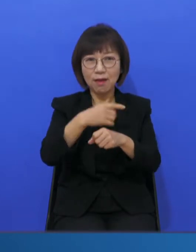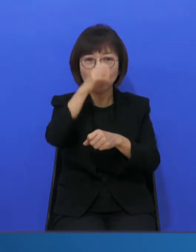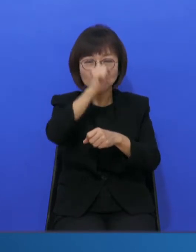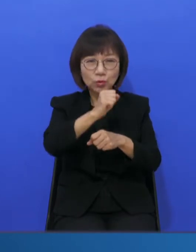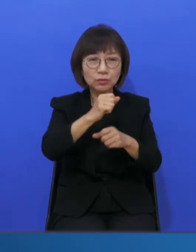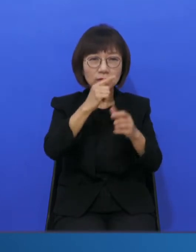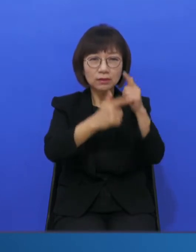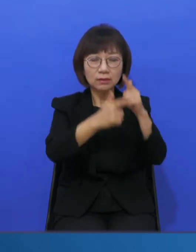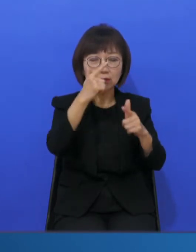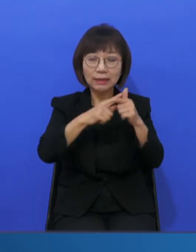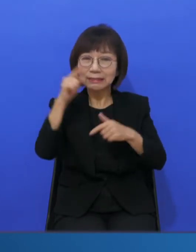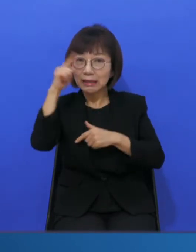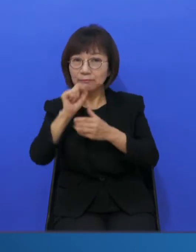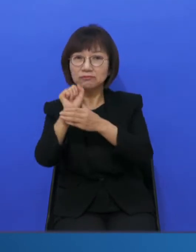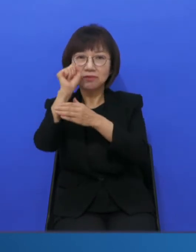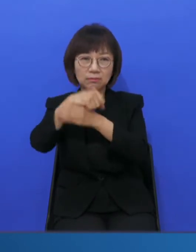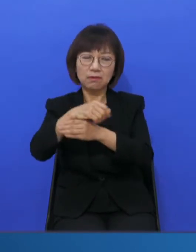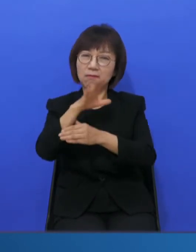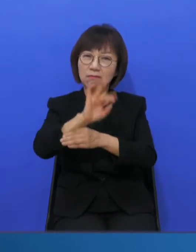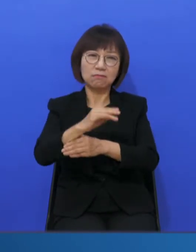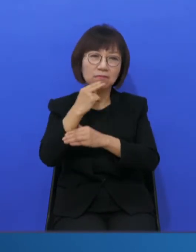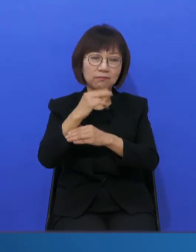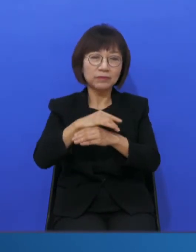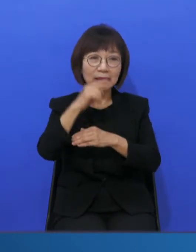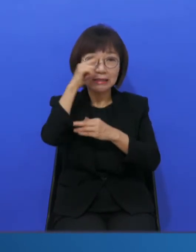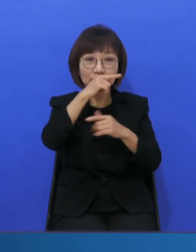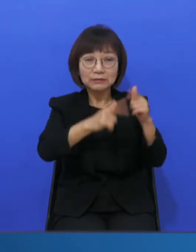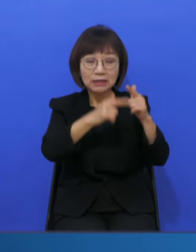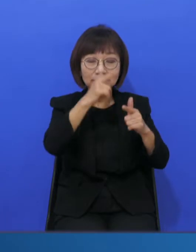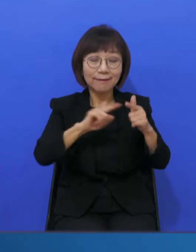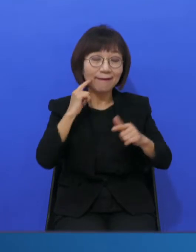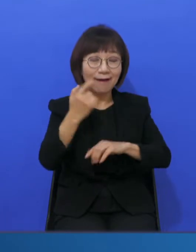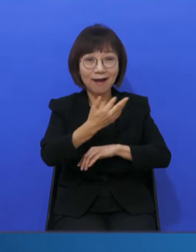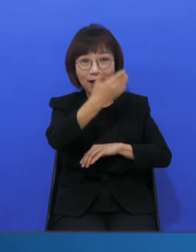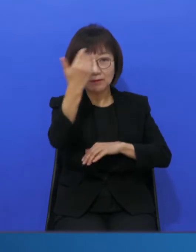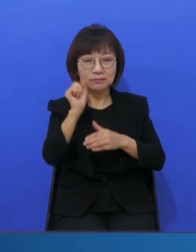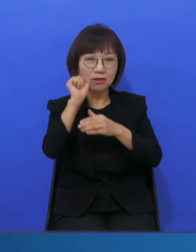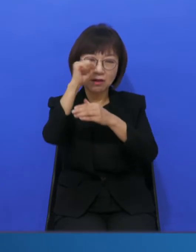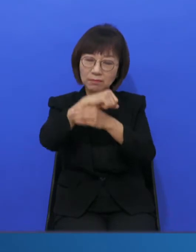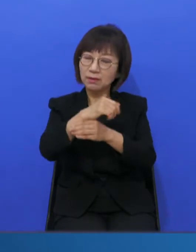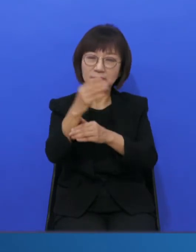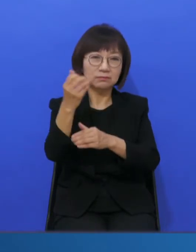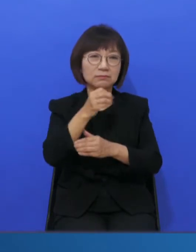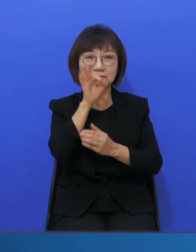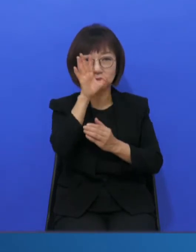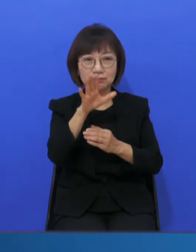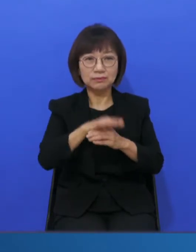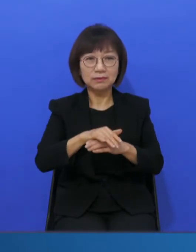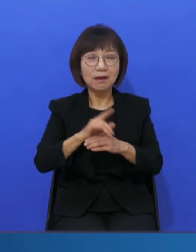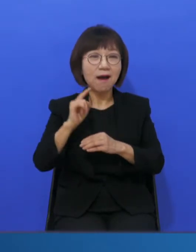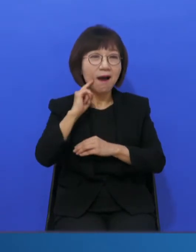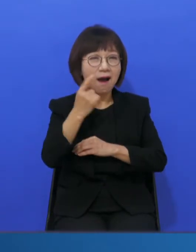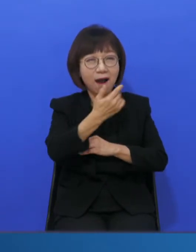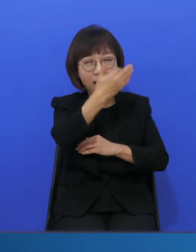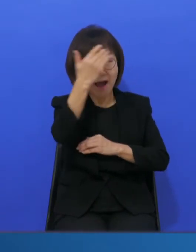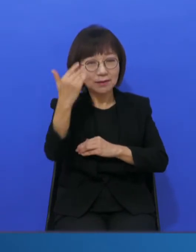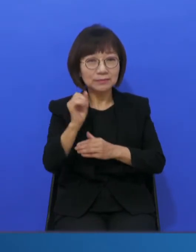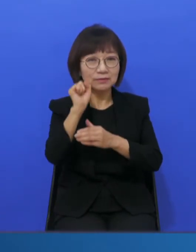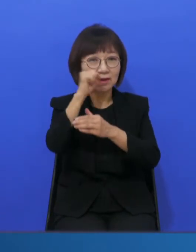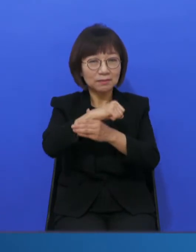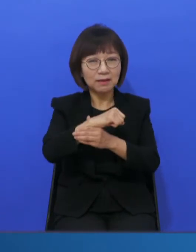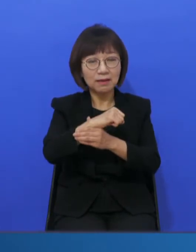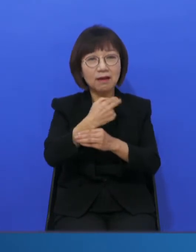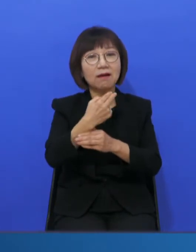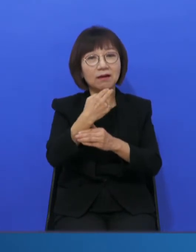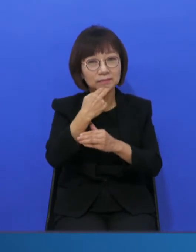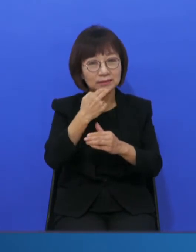나쁜 열매를 맺을 수 없고 못된 나무가 아름다운 열매를 맺을 수 없느니라. 아름다운 열매를 맺지